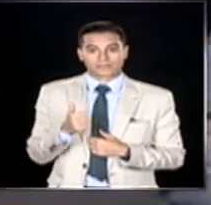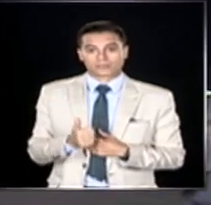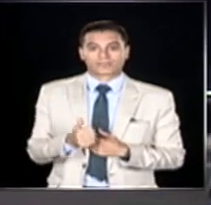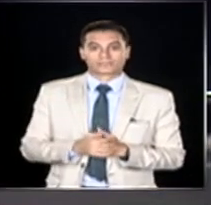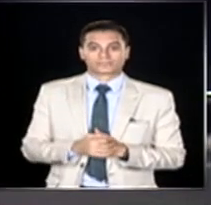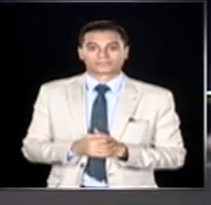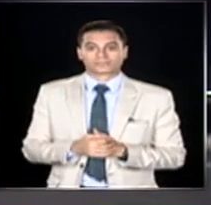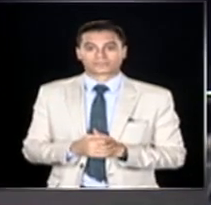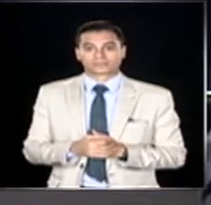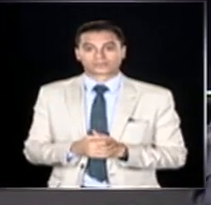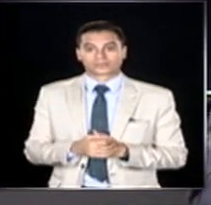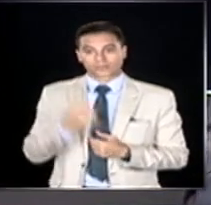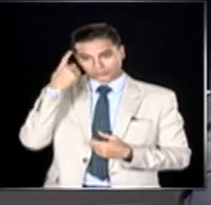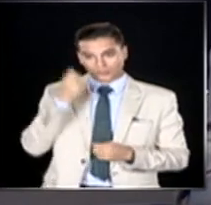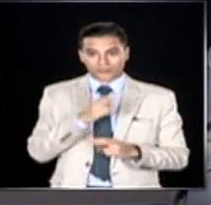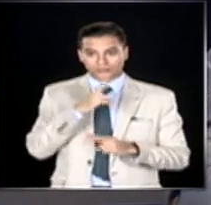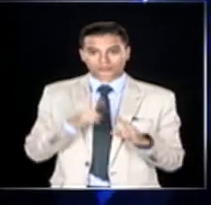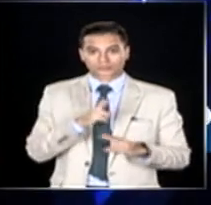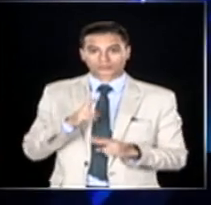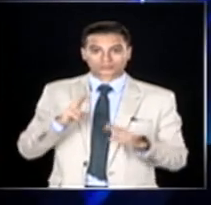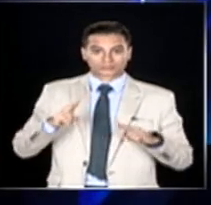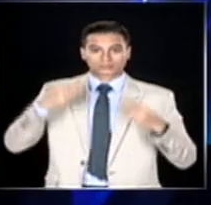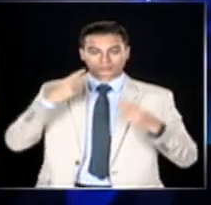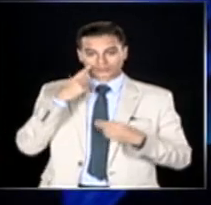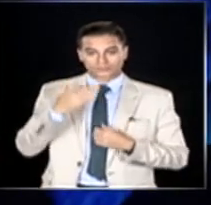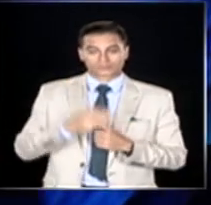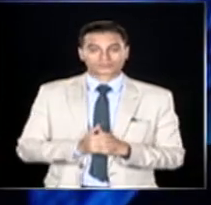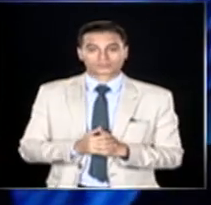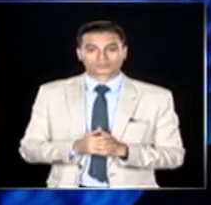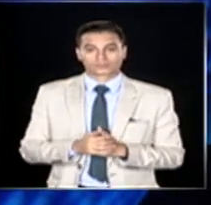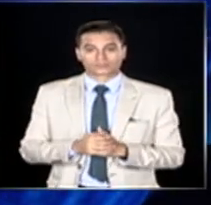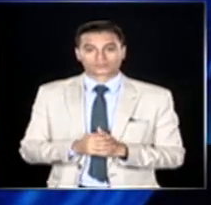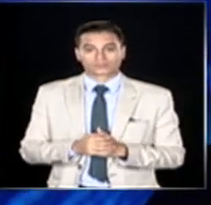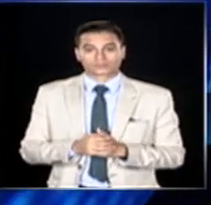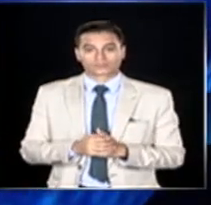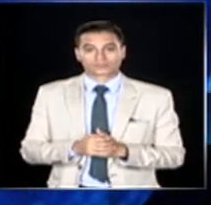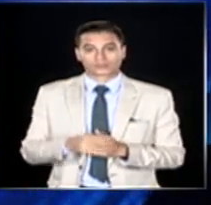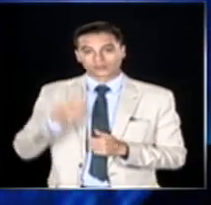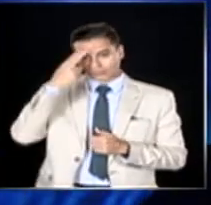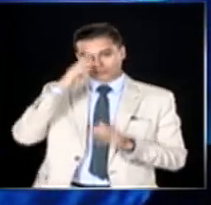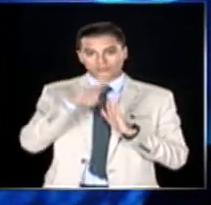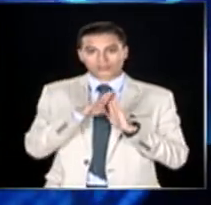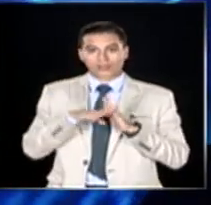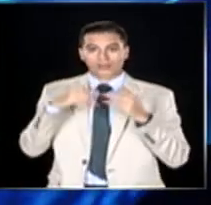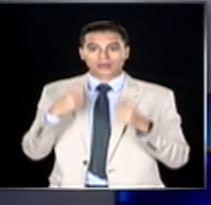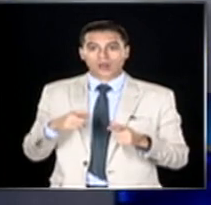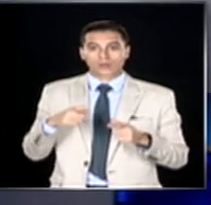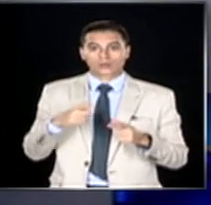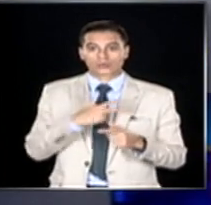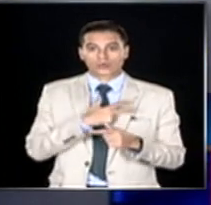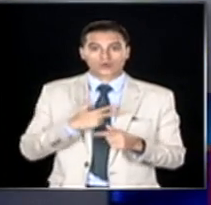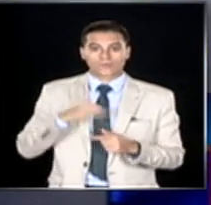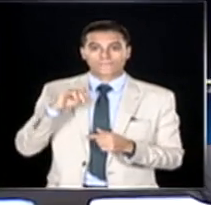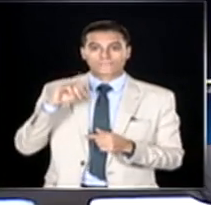تمام. تحت الضغط كاونتر. ما هو نظام الحكم في دولة بلجيكا؟ ملكي.